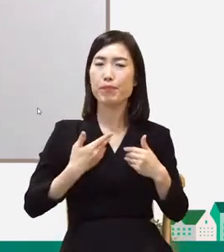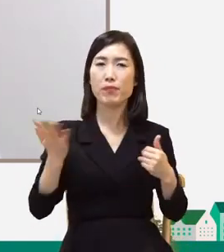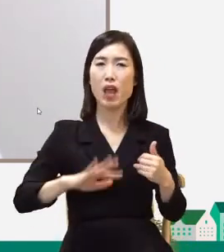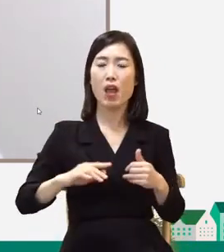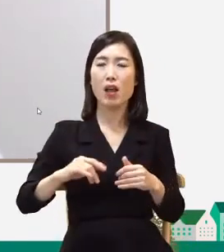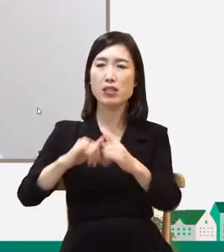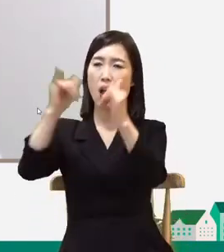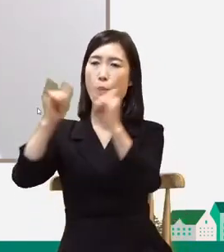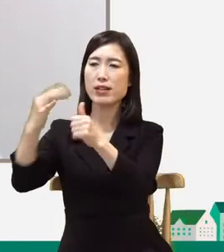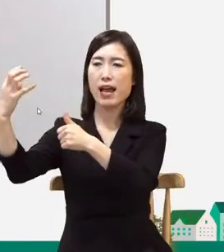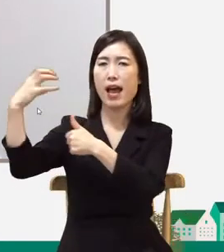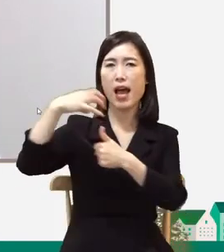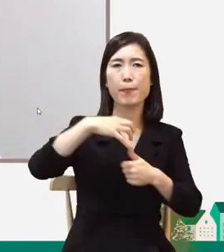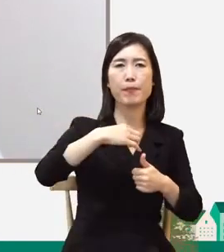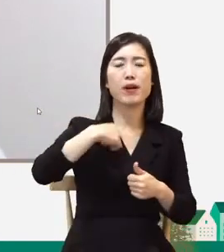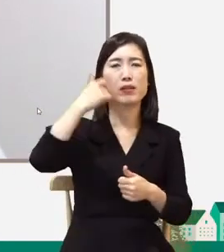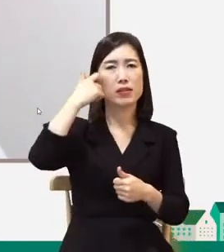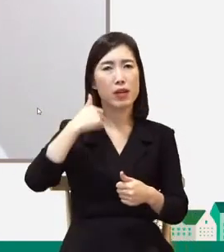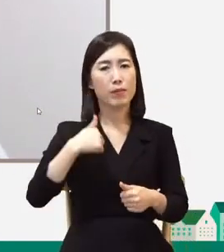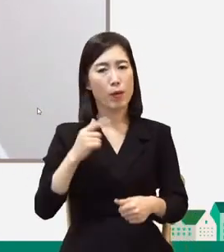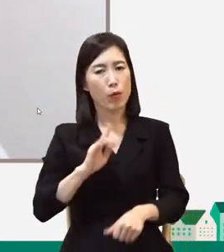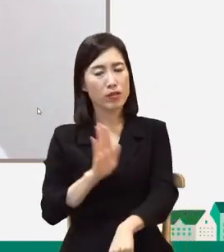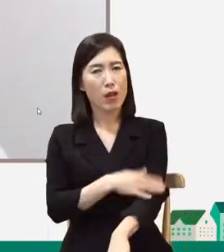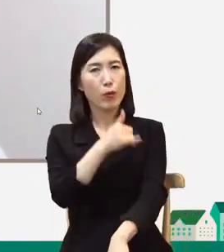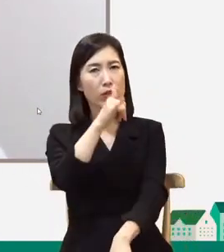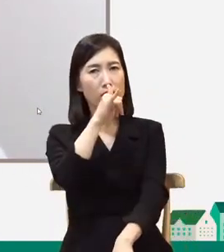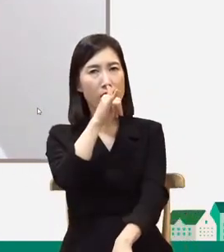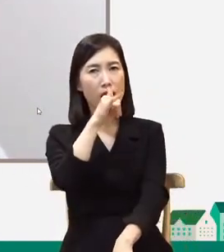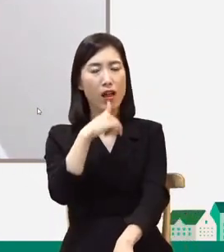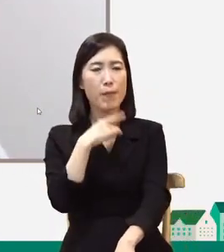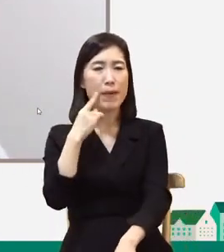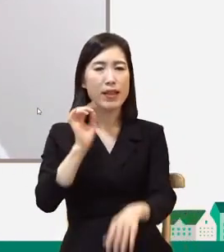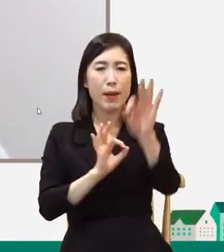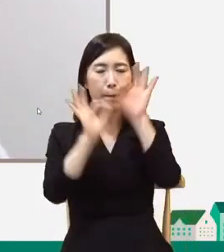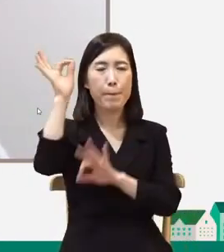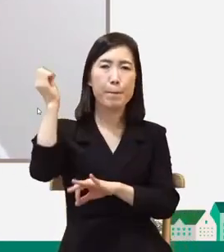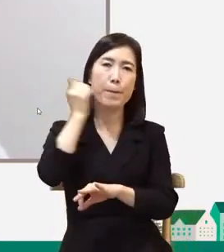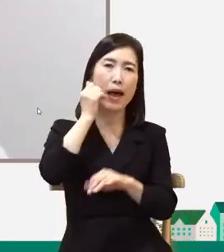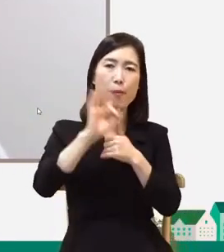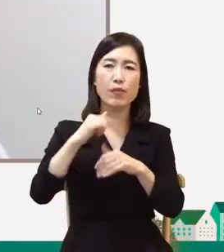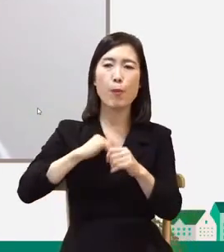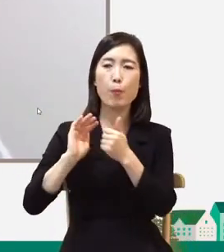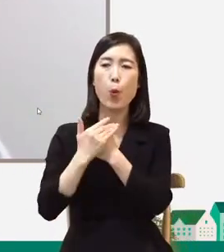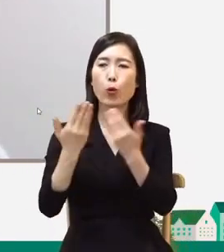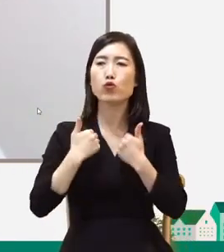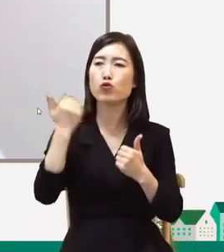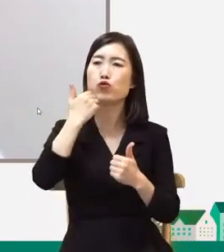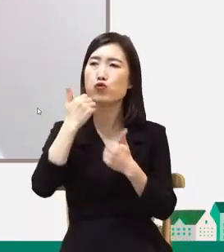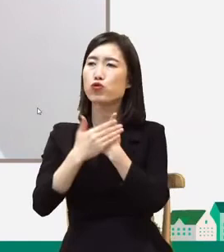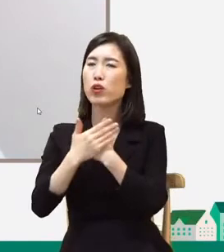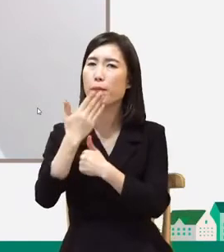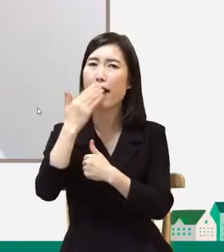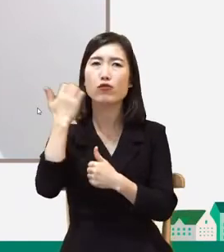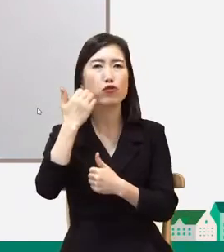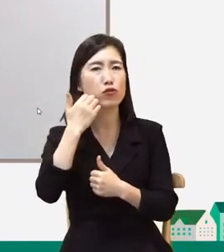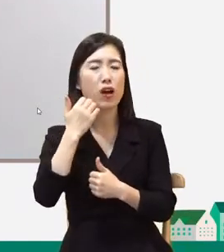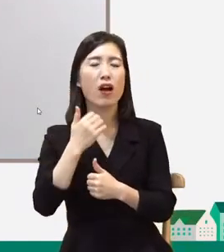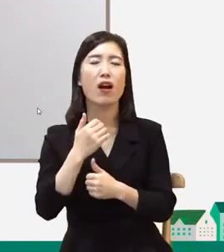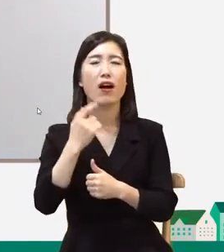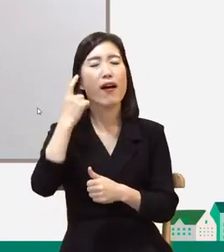있나? 위축되기도 하고 나를 보호해주는 사람은 누구지? 이런 생각을 해서 가끔은